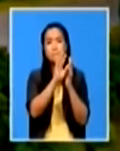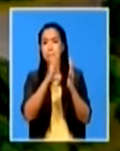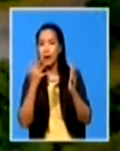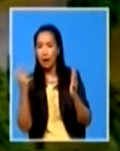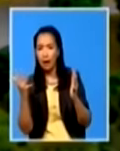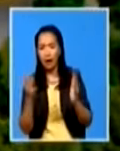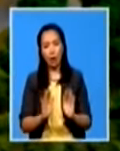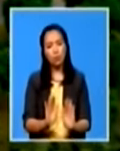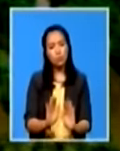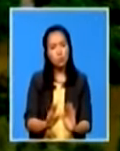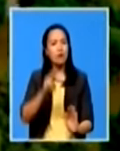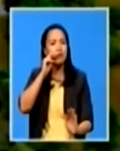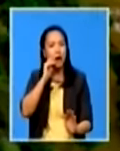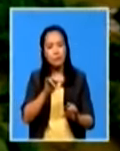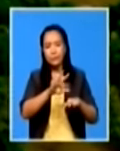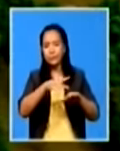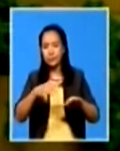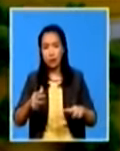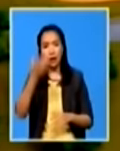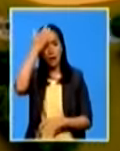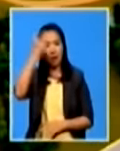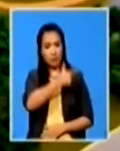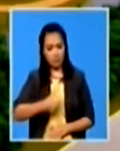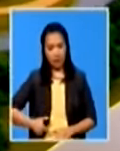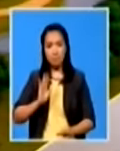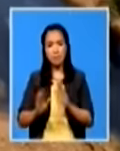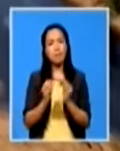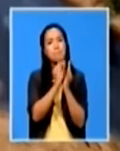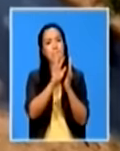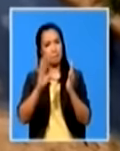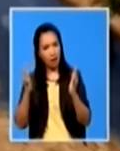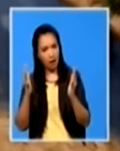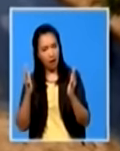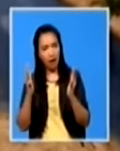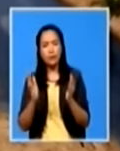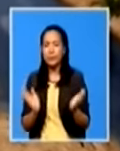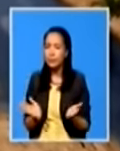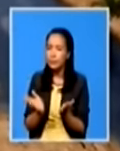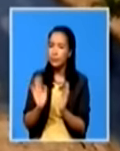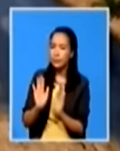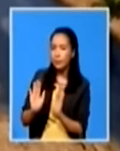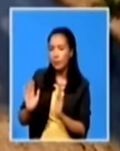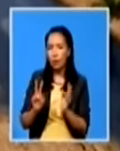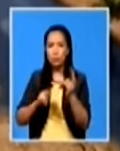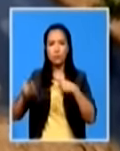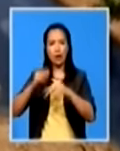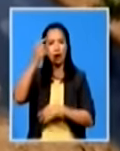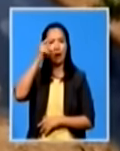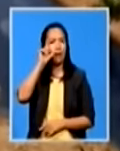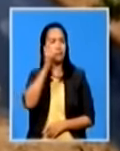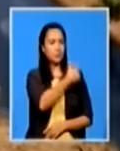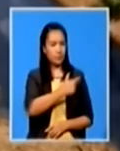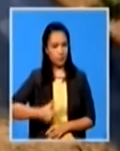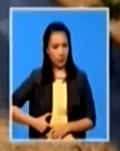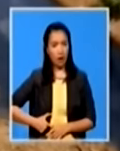พระองค์จะทรงเป็นป่าที่ถวายความจงรักภักดีแด่พระบาทสมเด็จพระเจ้าอยู่หัวที่ส่งเป็นน้ำโดยโครงการดังกล่าวนั้น